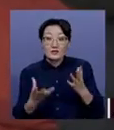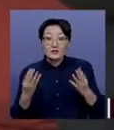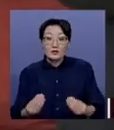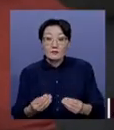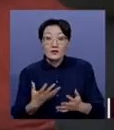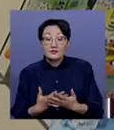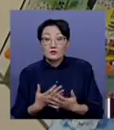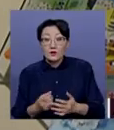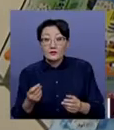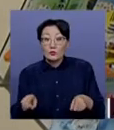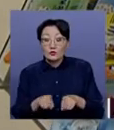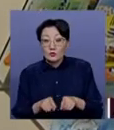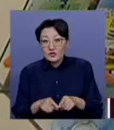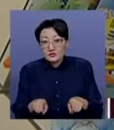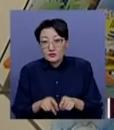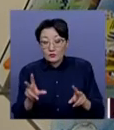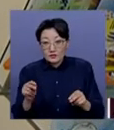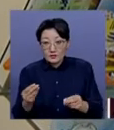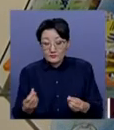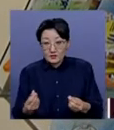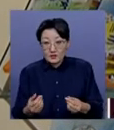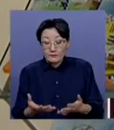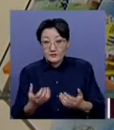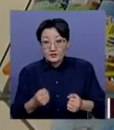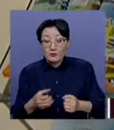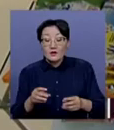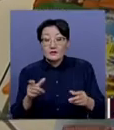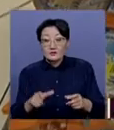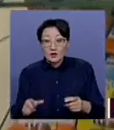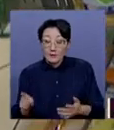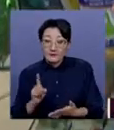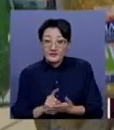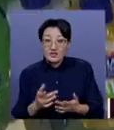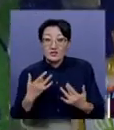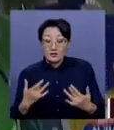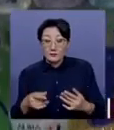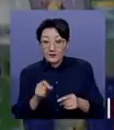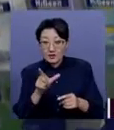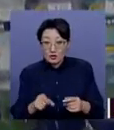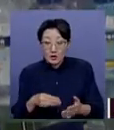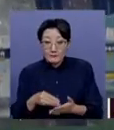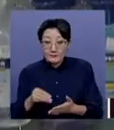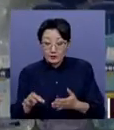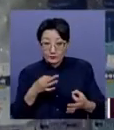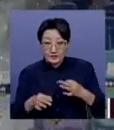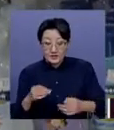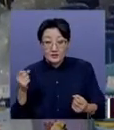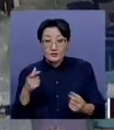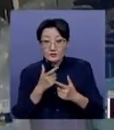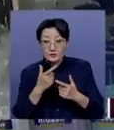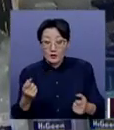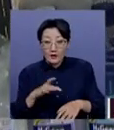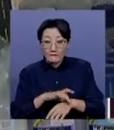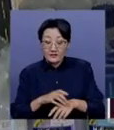отображали одну и ту же сумму в комитете госдоходов призывают потребители обязательно требовать чек при покупке лекарств и сообщать о фактах